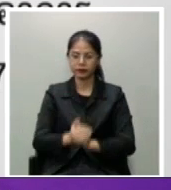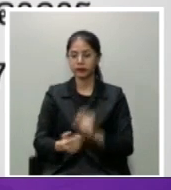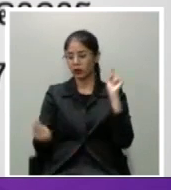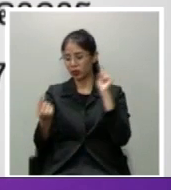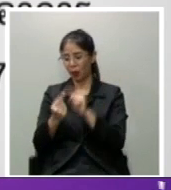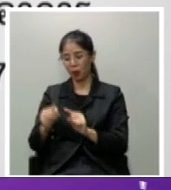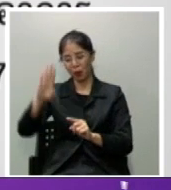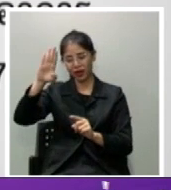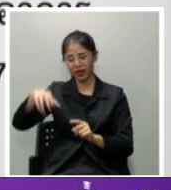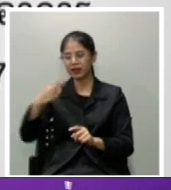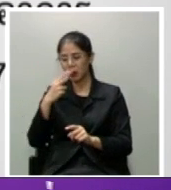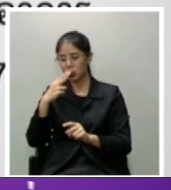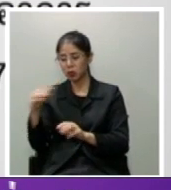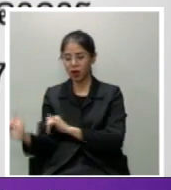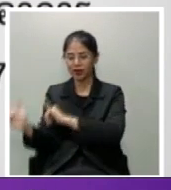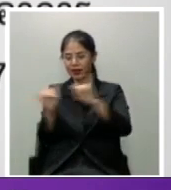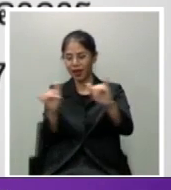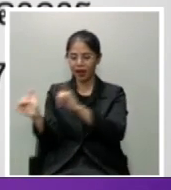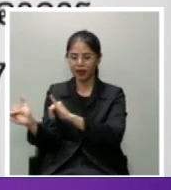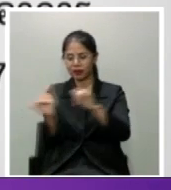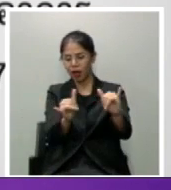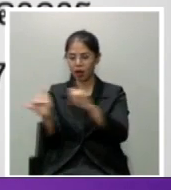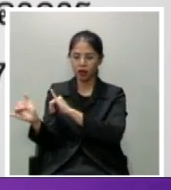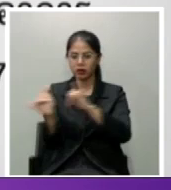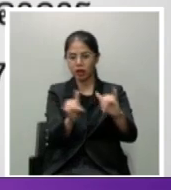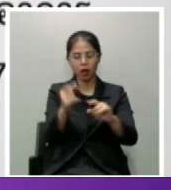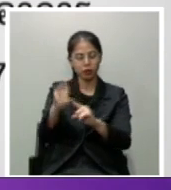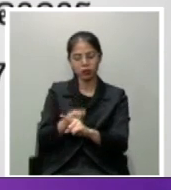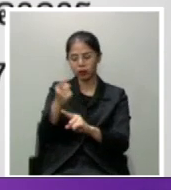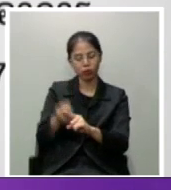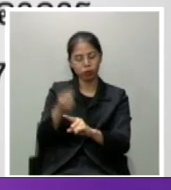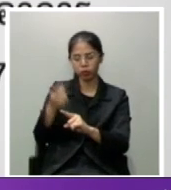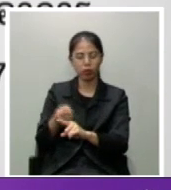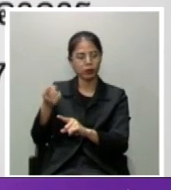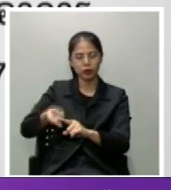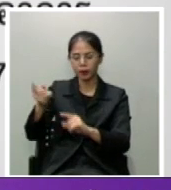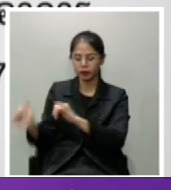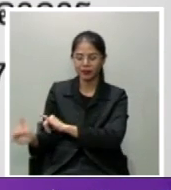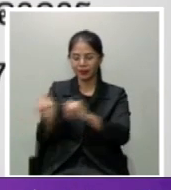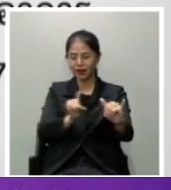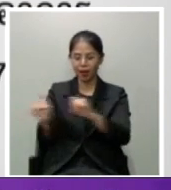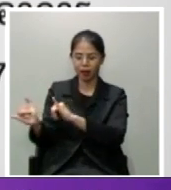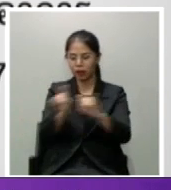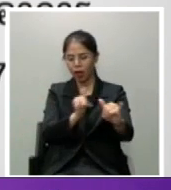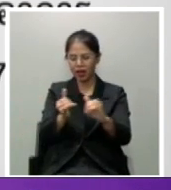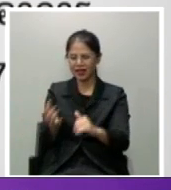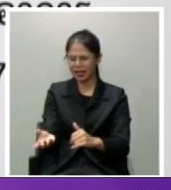ทยอยย้ายไปโรจนะเขาทยอยไปเกือบจะทุกเดือนนะครับจนเหลืออยู่นิดเดีย